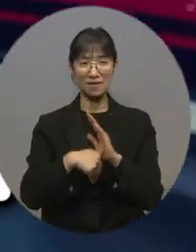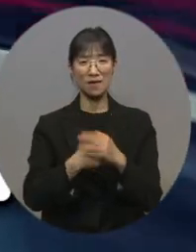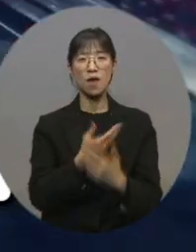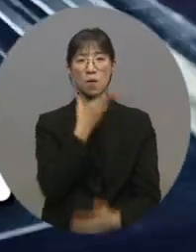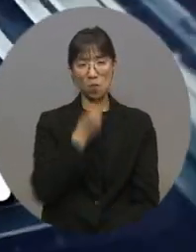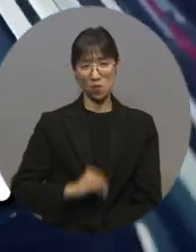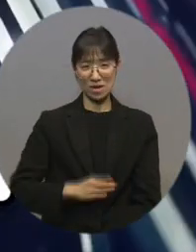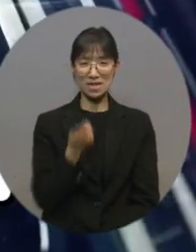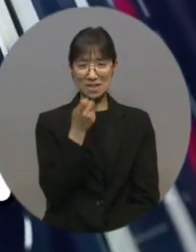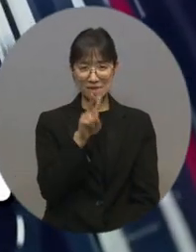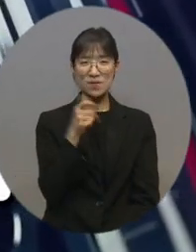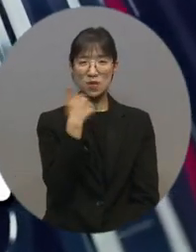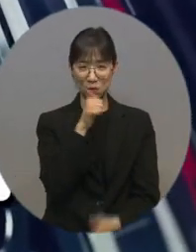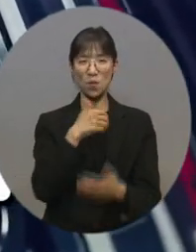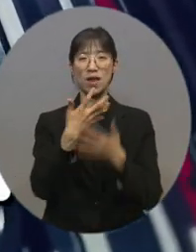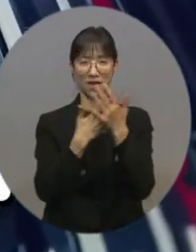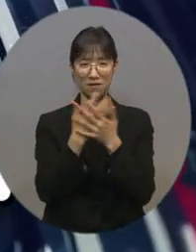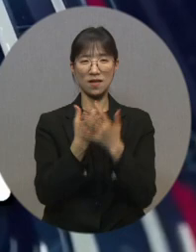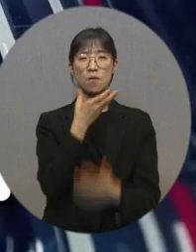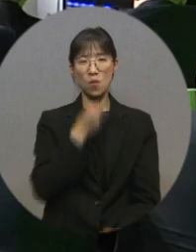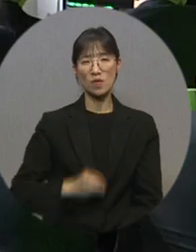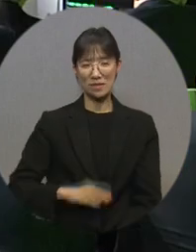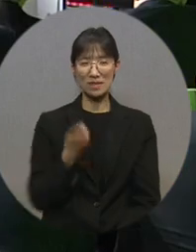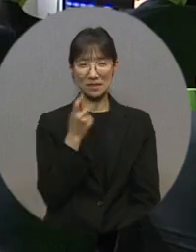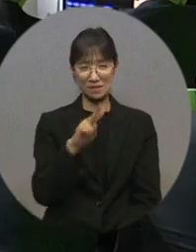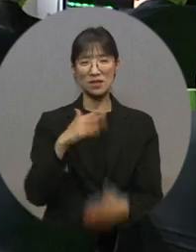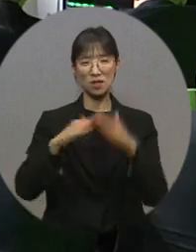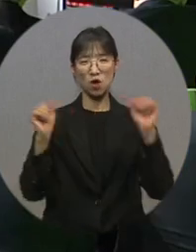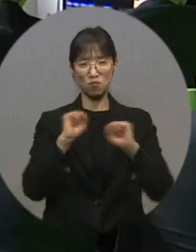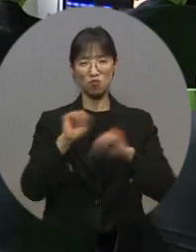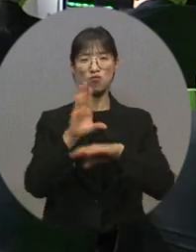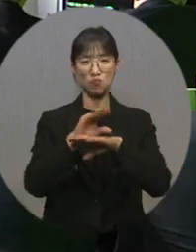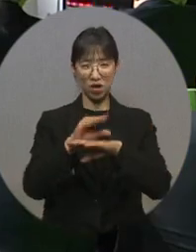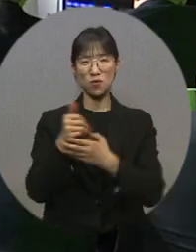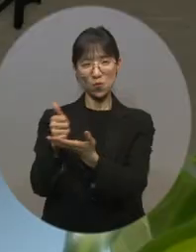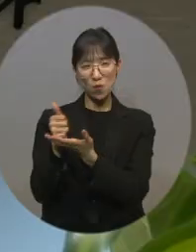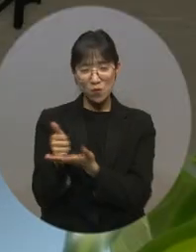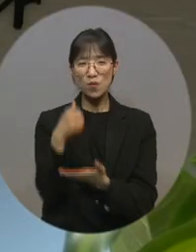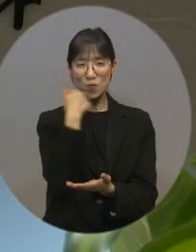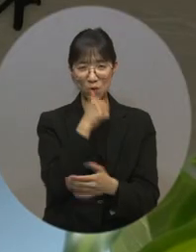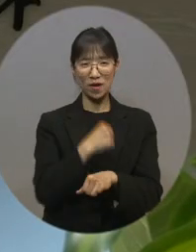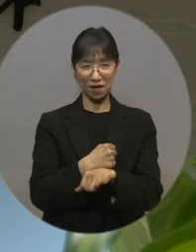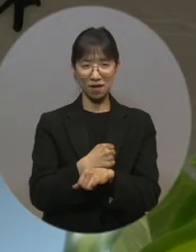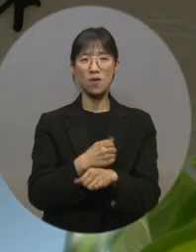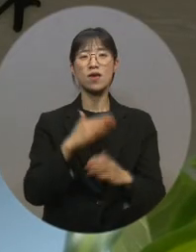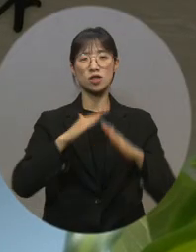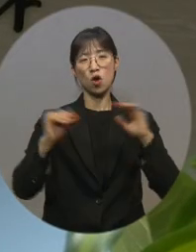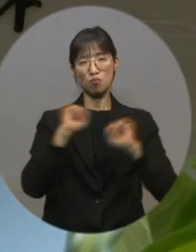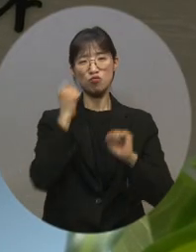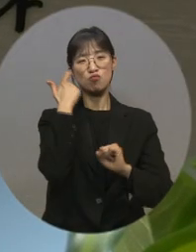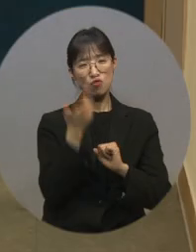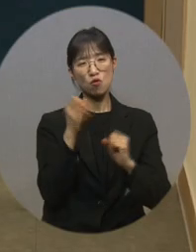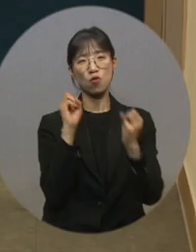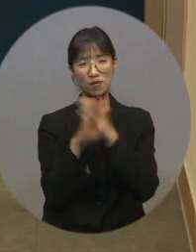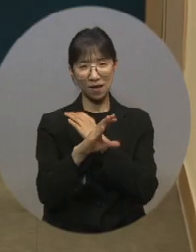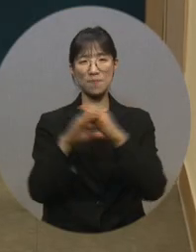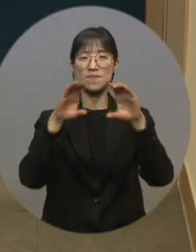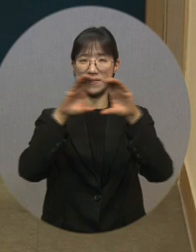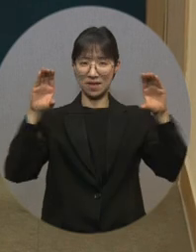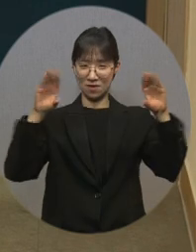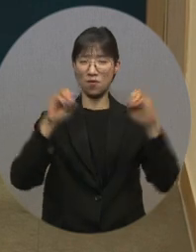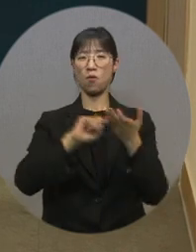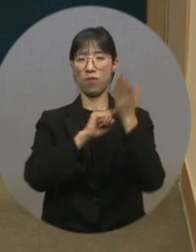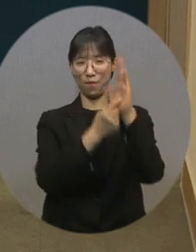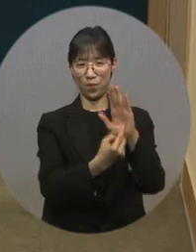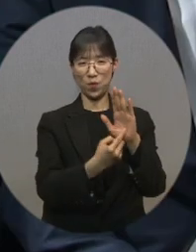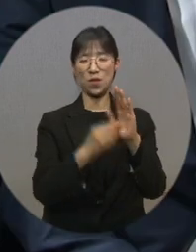소개 영상과 복지TV 전북방송 김태권 사장의 내빈 소개를 시작으로 전북을 묻고 답하다라는 슬로건 발표를